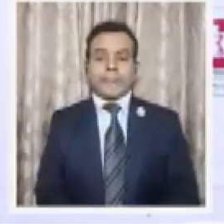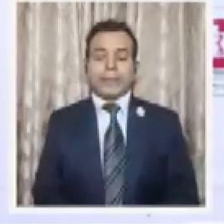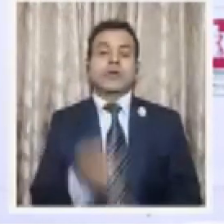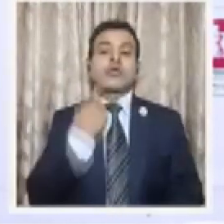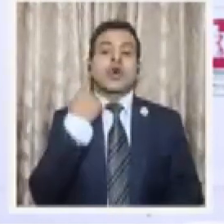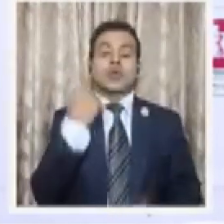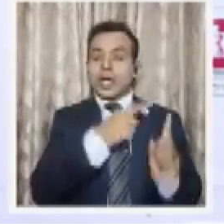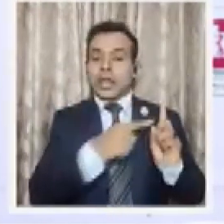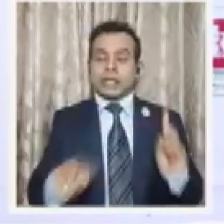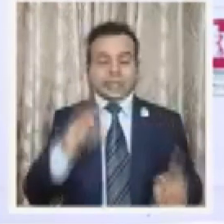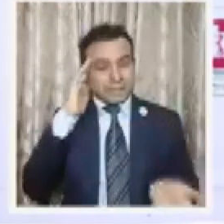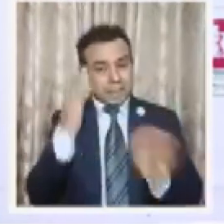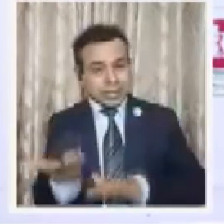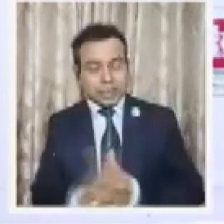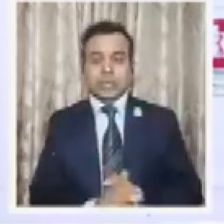55.59%।